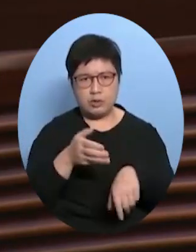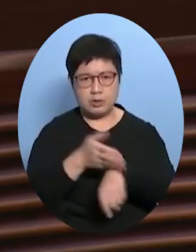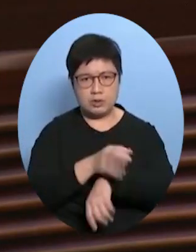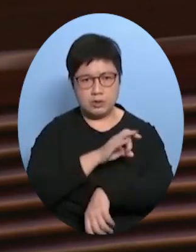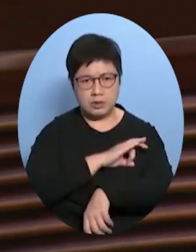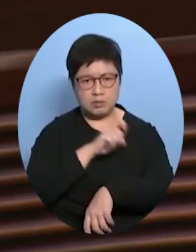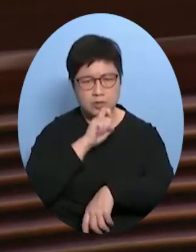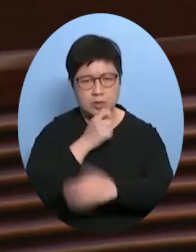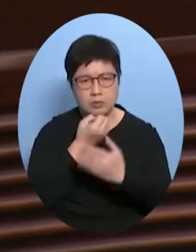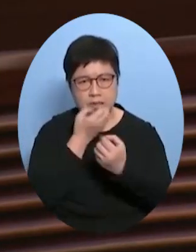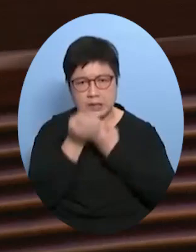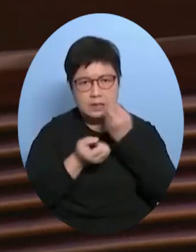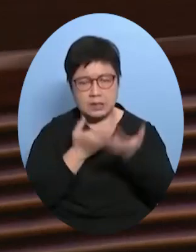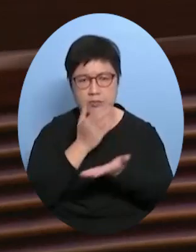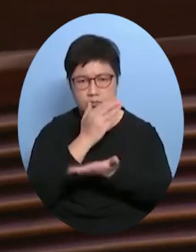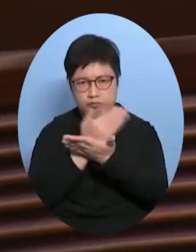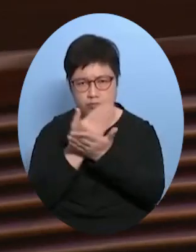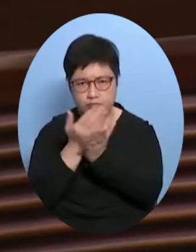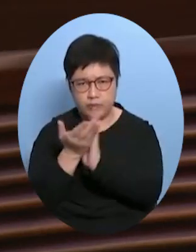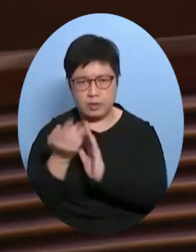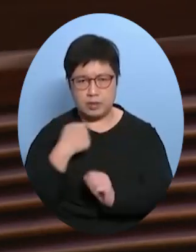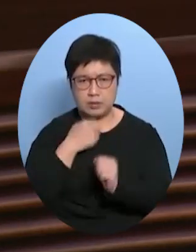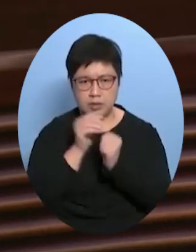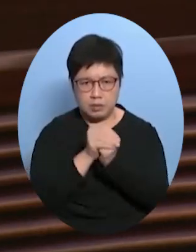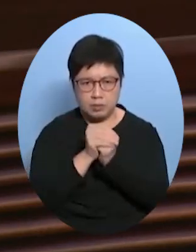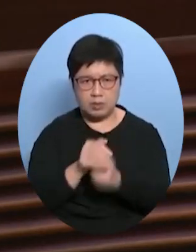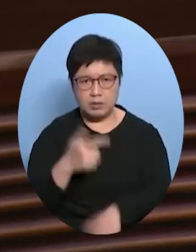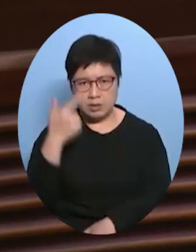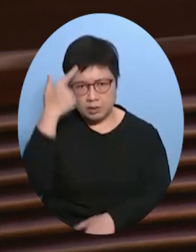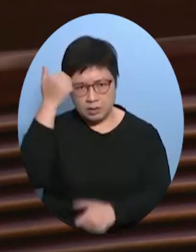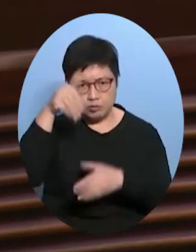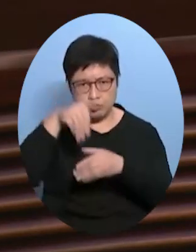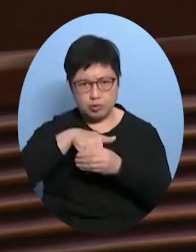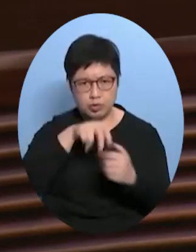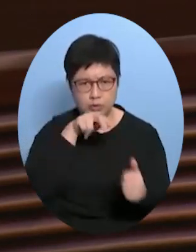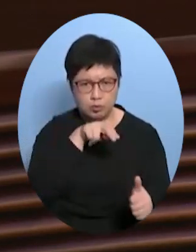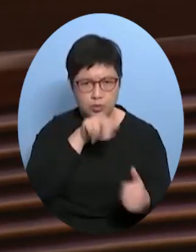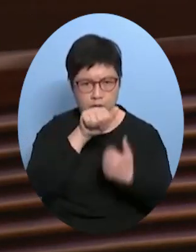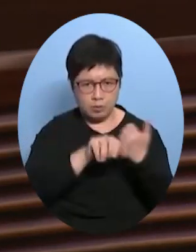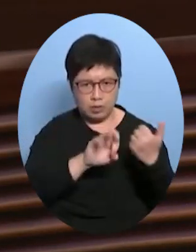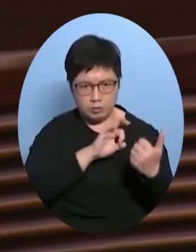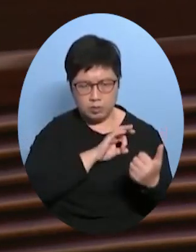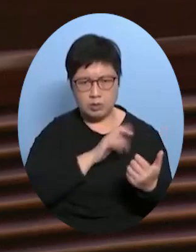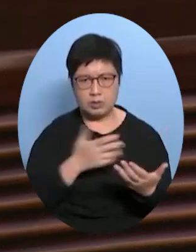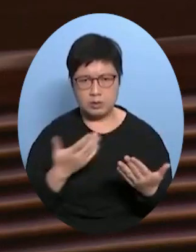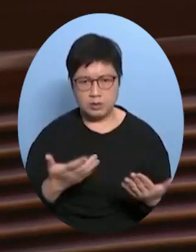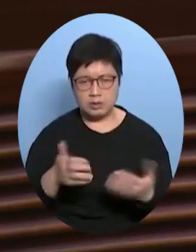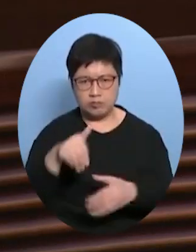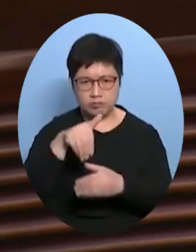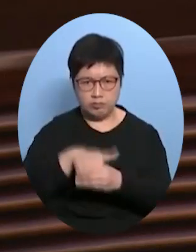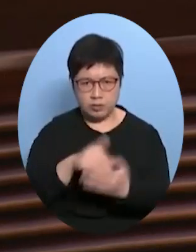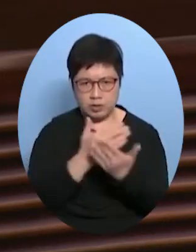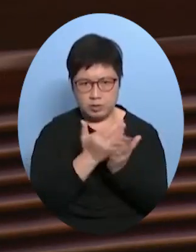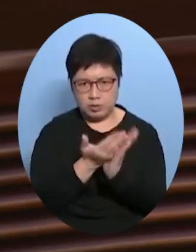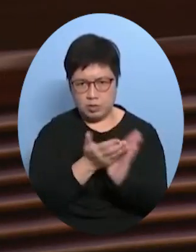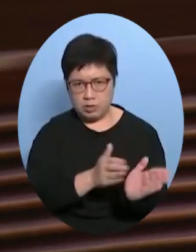有不同的聲音和訴求，希望選舉管理委員會能夠優化現有選舉的種種